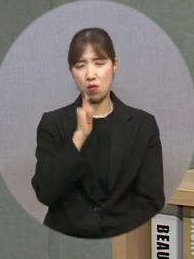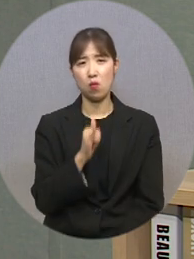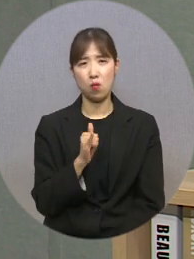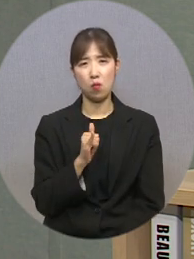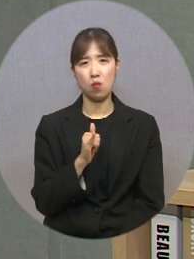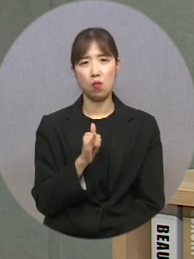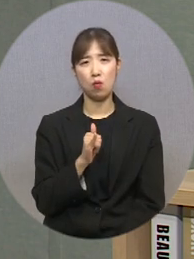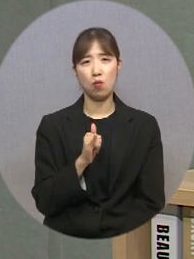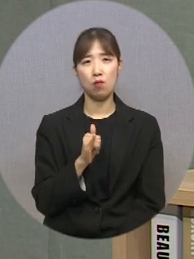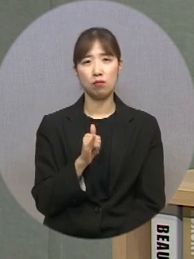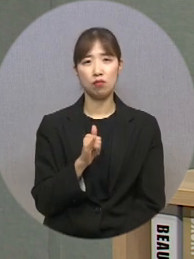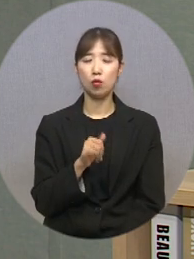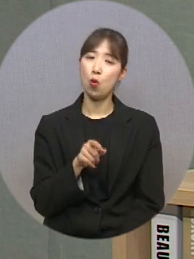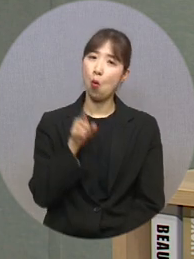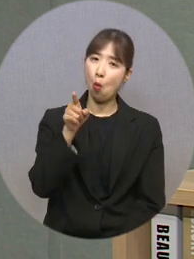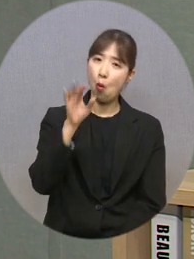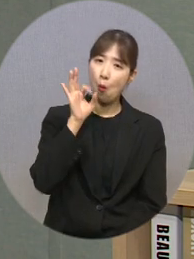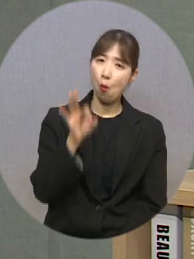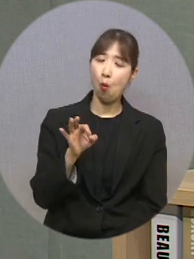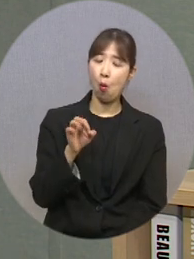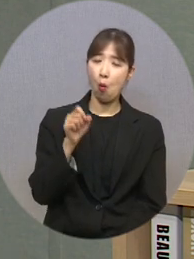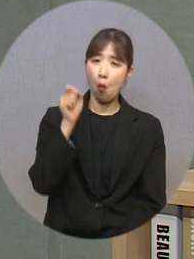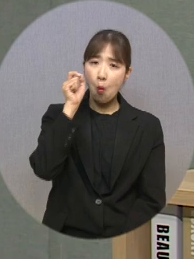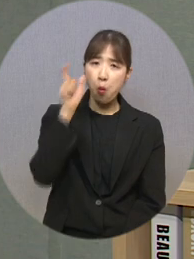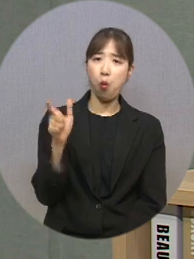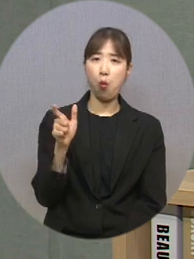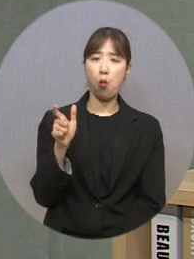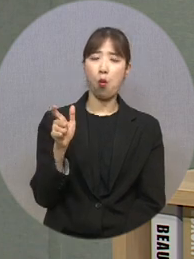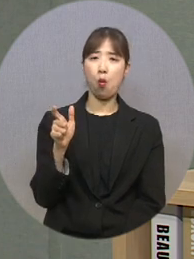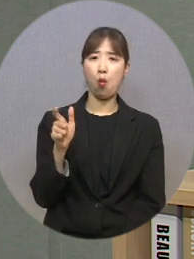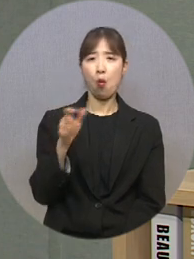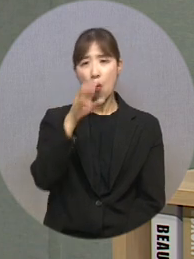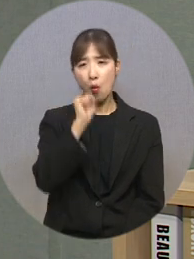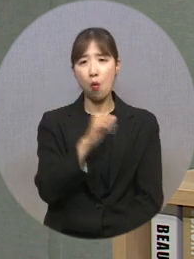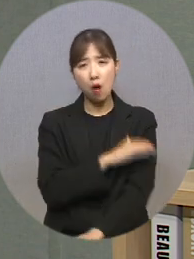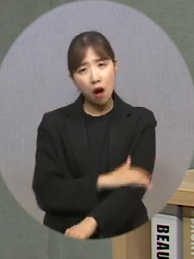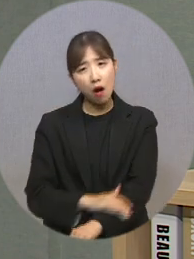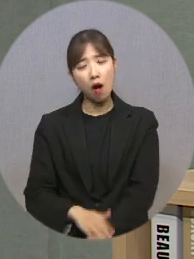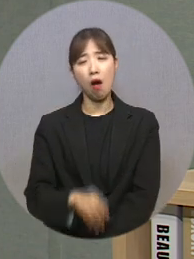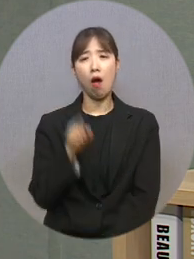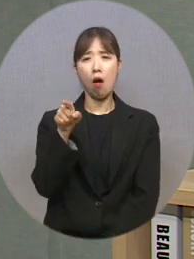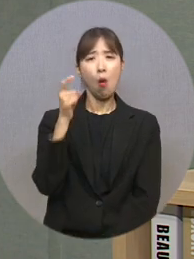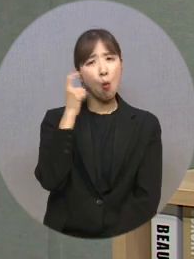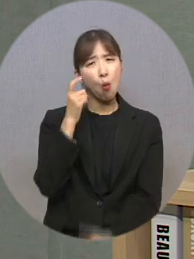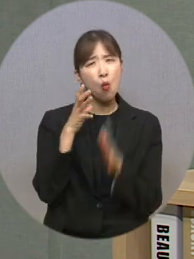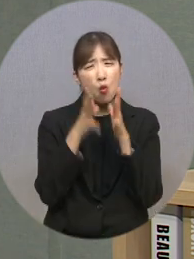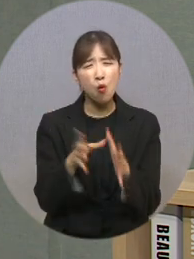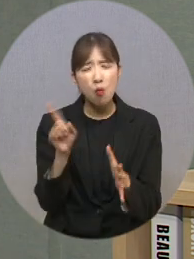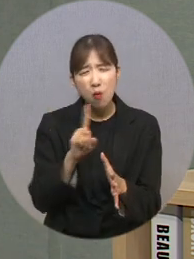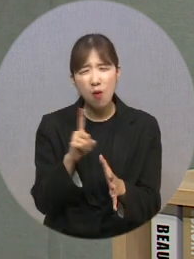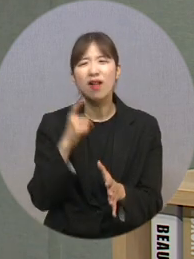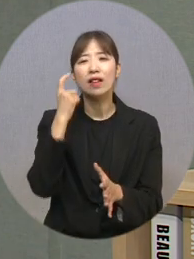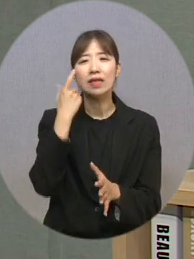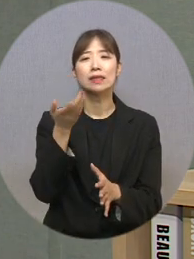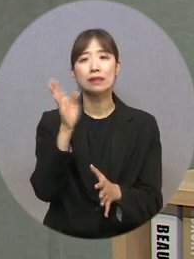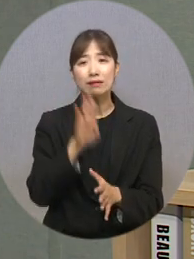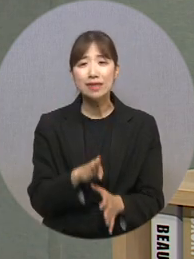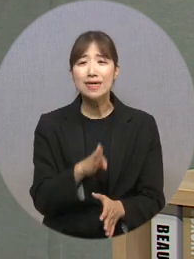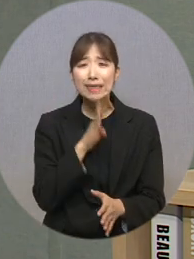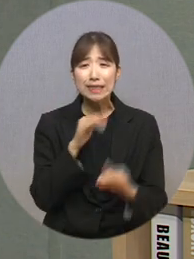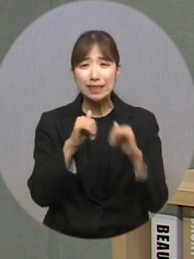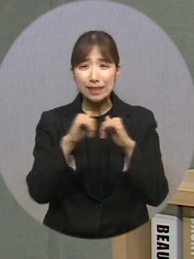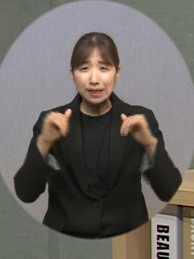예. 알만한 분이 왜 저랬을까? 예. 객관적으로는 그렇게 비평하지만은 사실은 알고